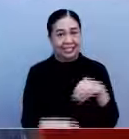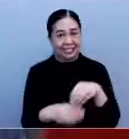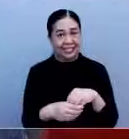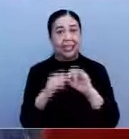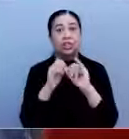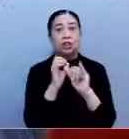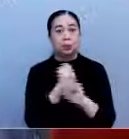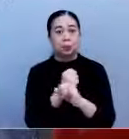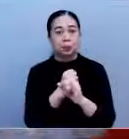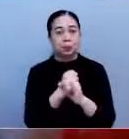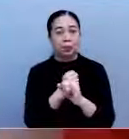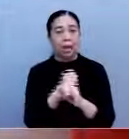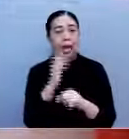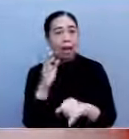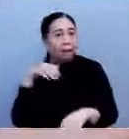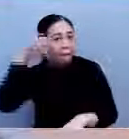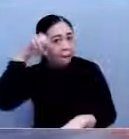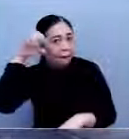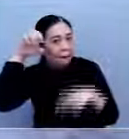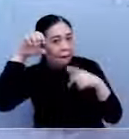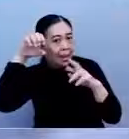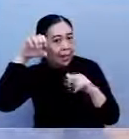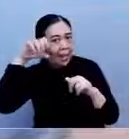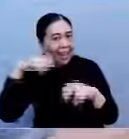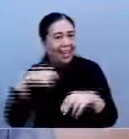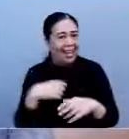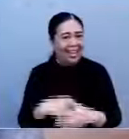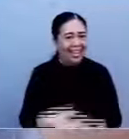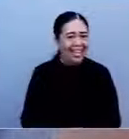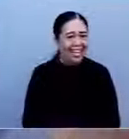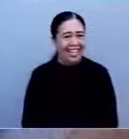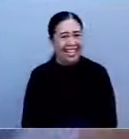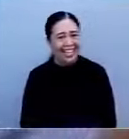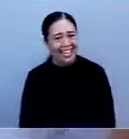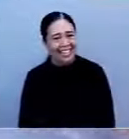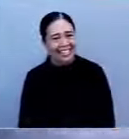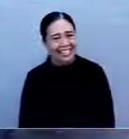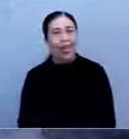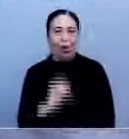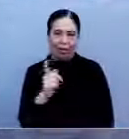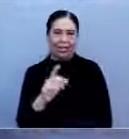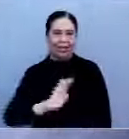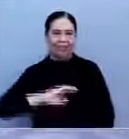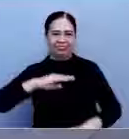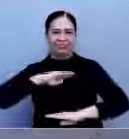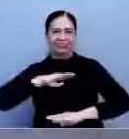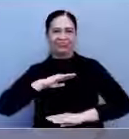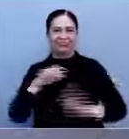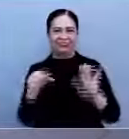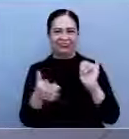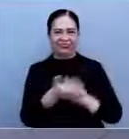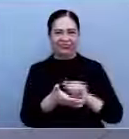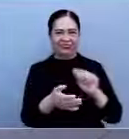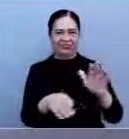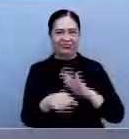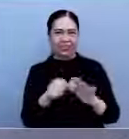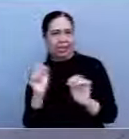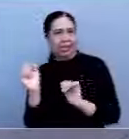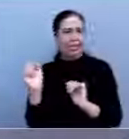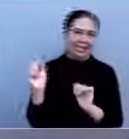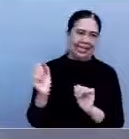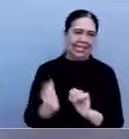Nasa jeep. Mapara. Nasa ba si Mima? Okay na ako doon. Alak ka sa break!